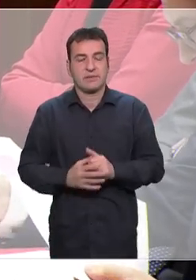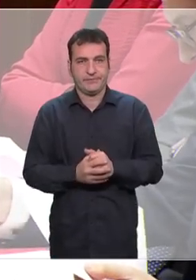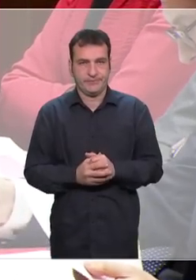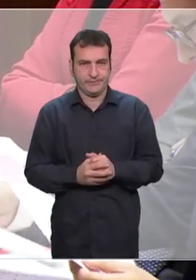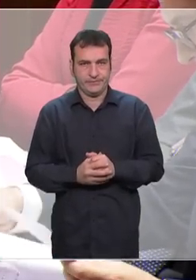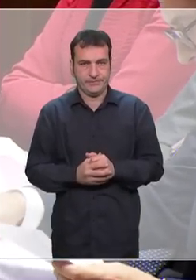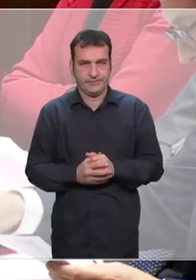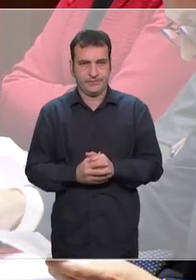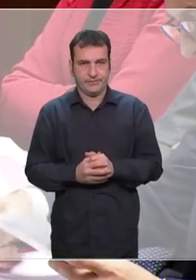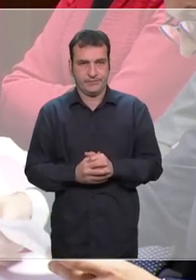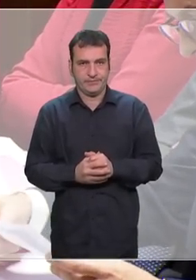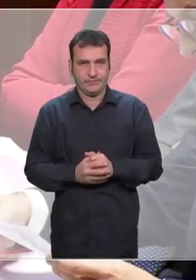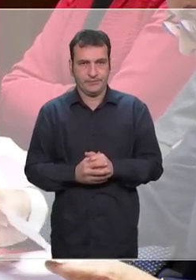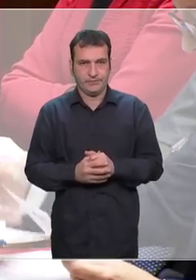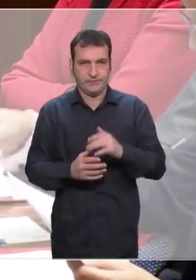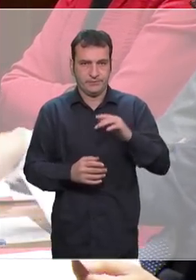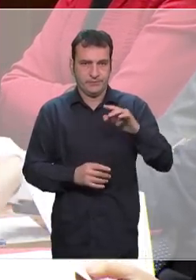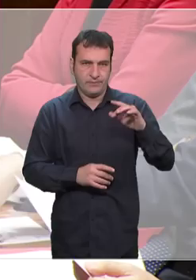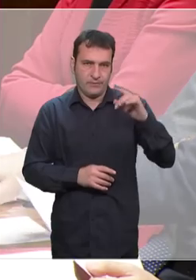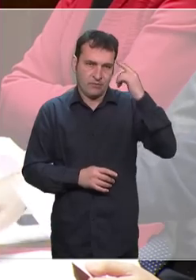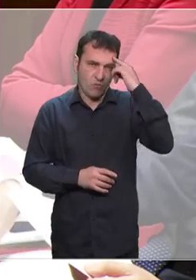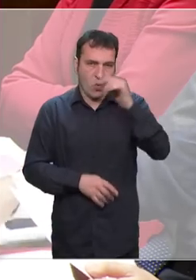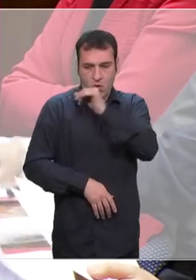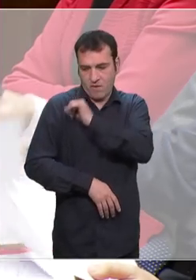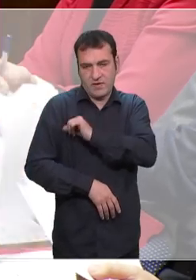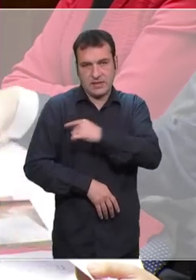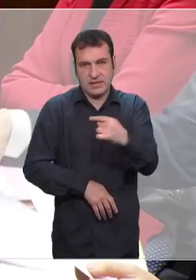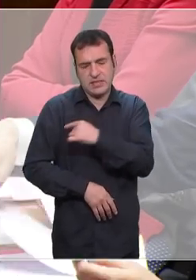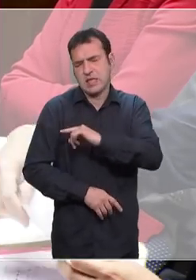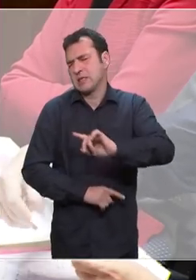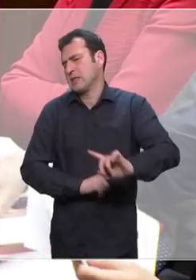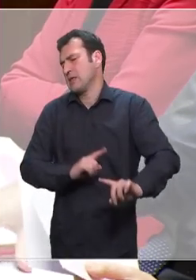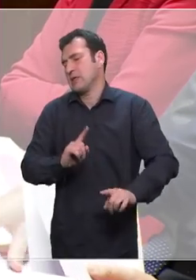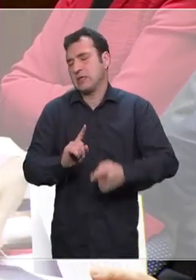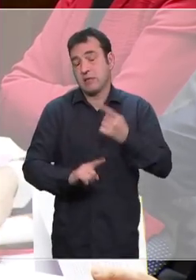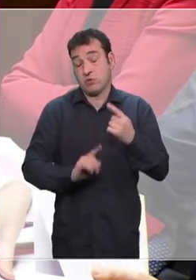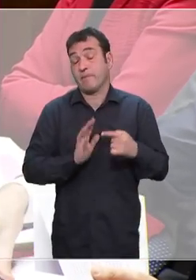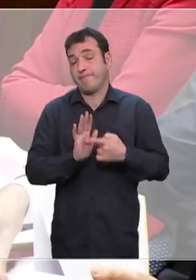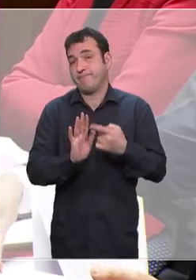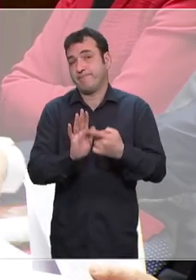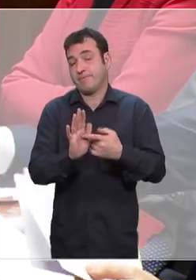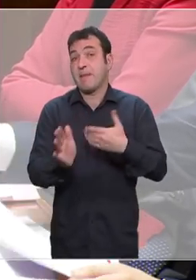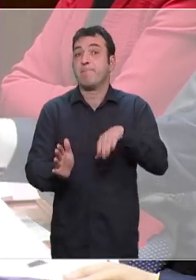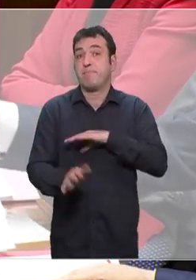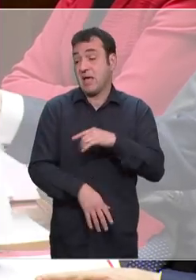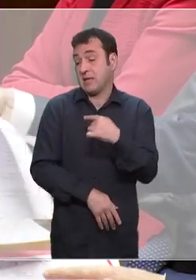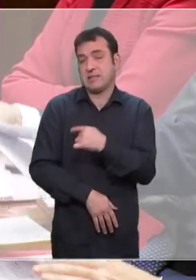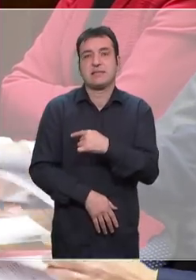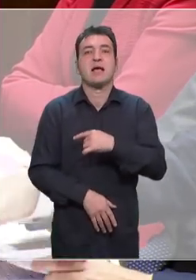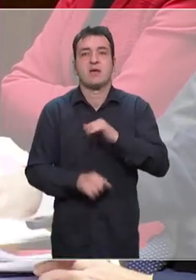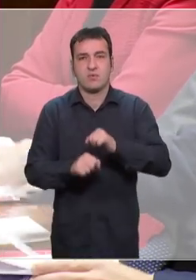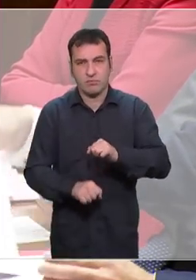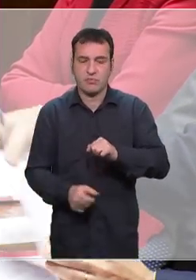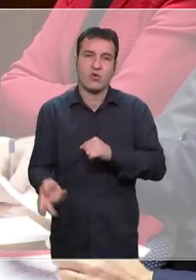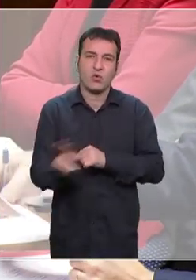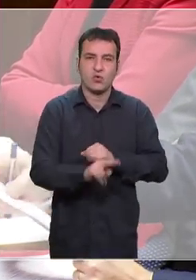rappeler l'importance essentielle de la vaccination. C'est grâce à elle que nous avons pu retrouver une vie normale et mieux